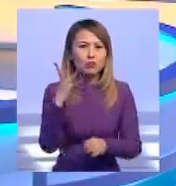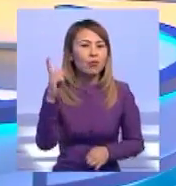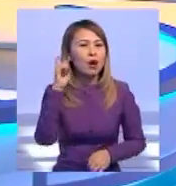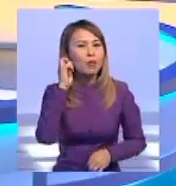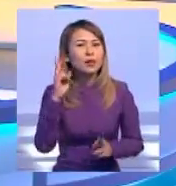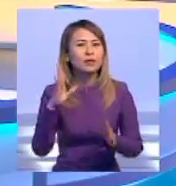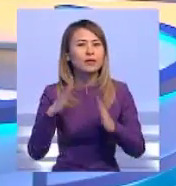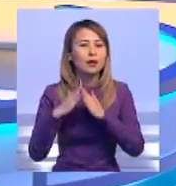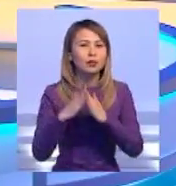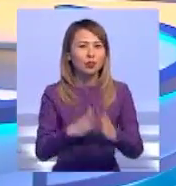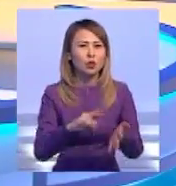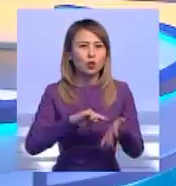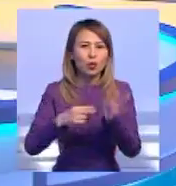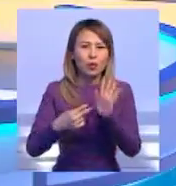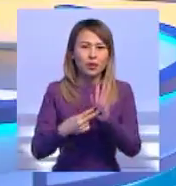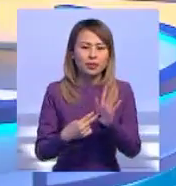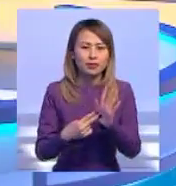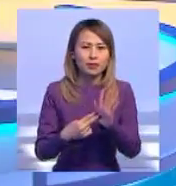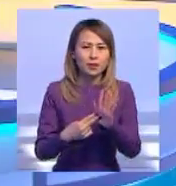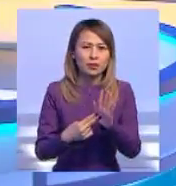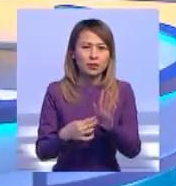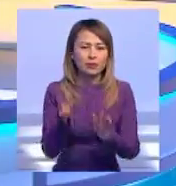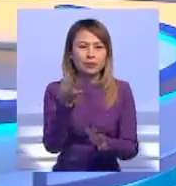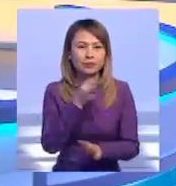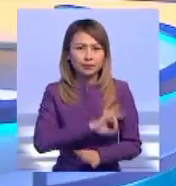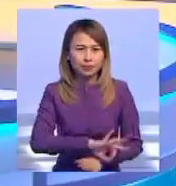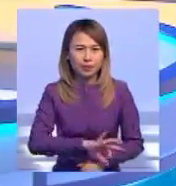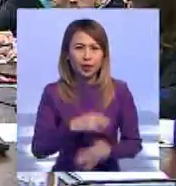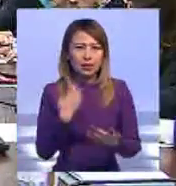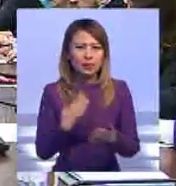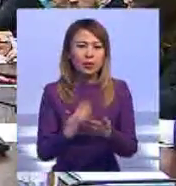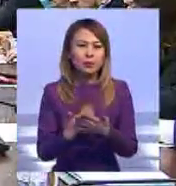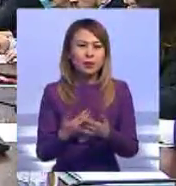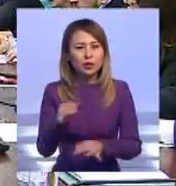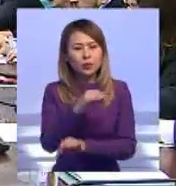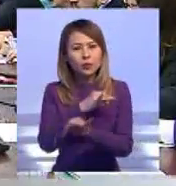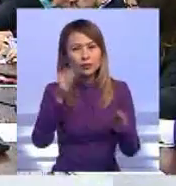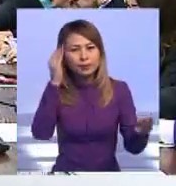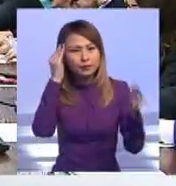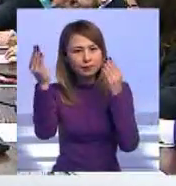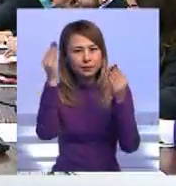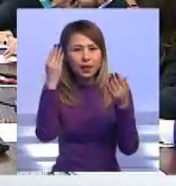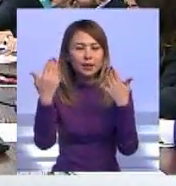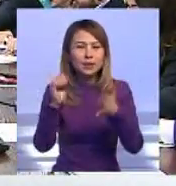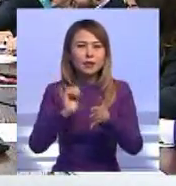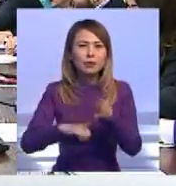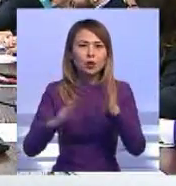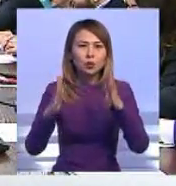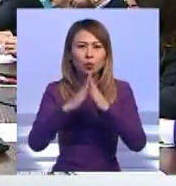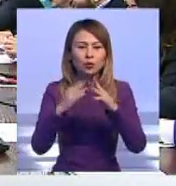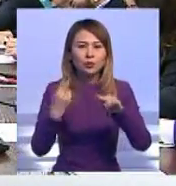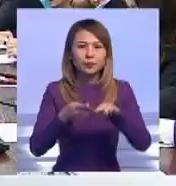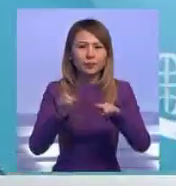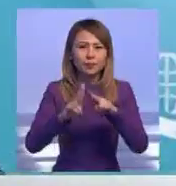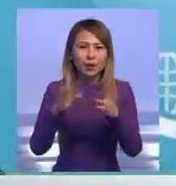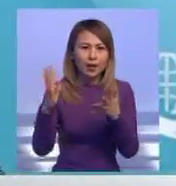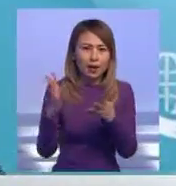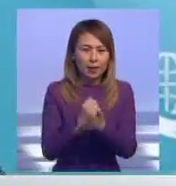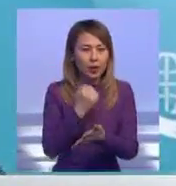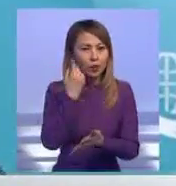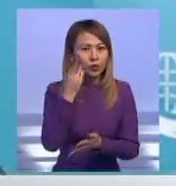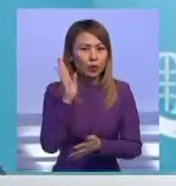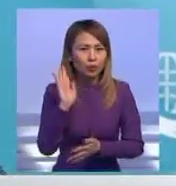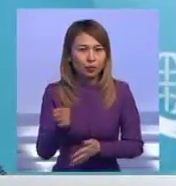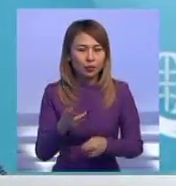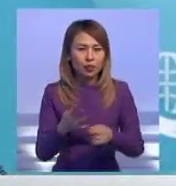үстемемен 25 жылға баспана беру жобасының пайдасы зор. Сарапшылардың пікірі осындай. Себебі тұрғын үй қолжетімді болған кезде